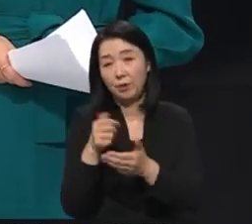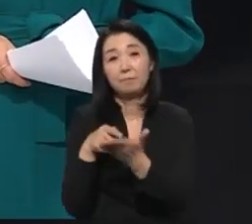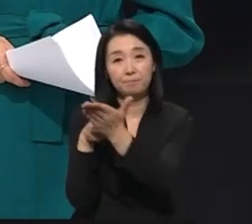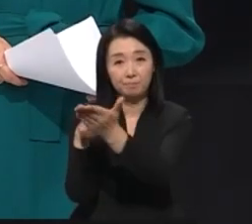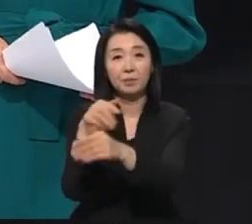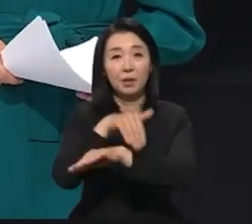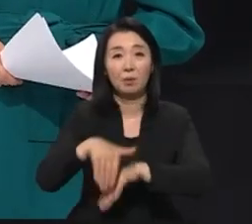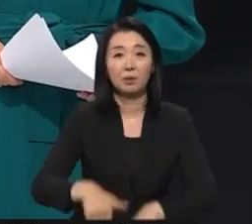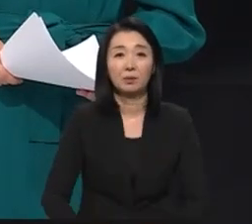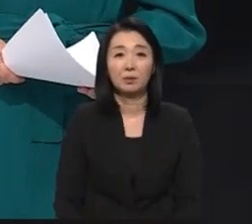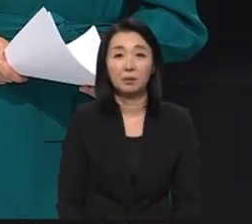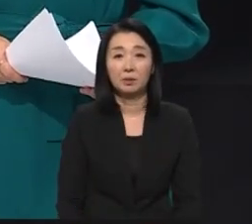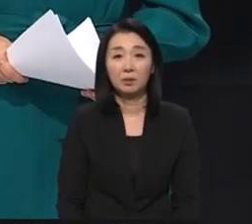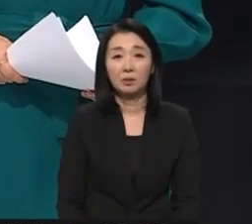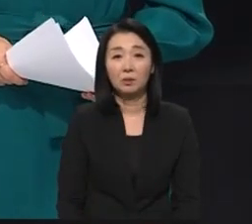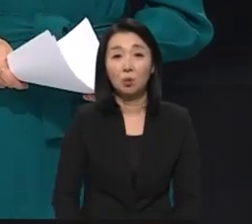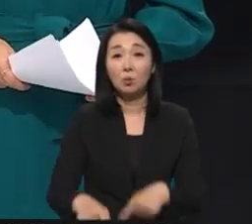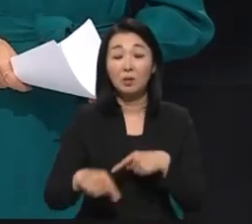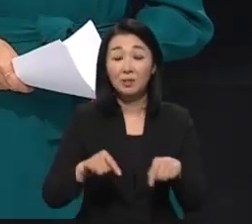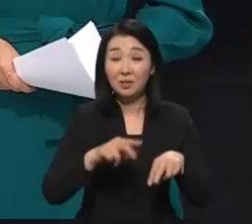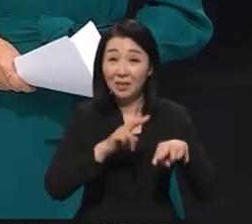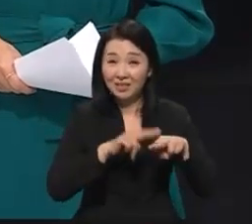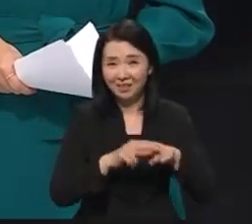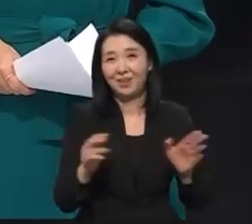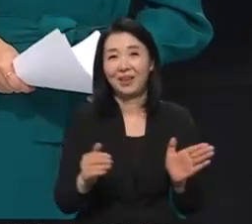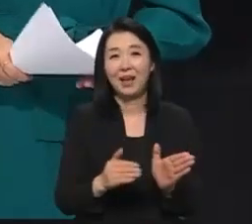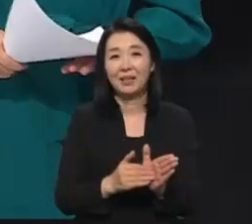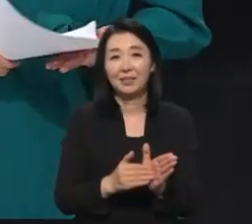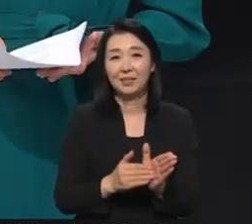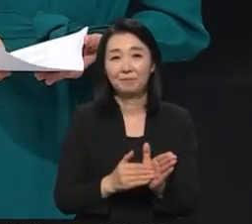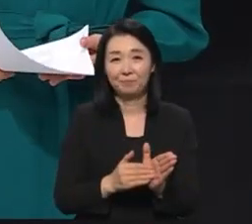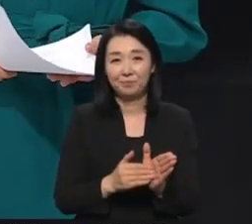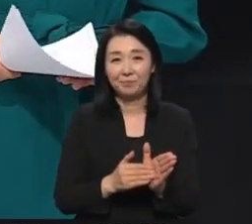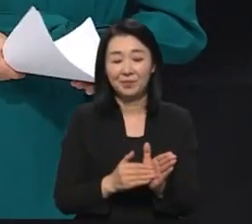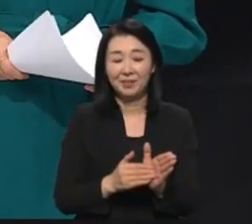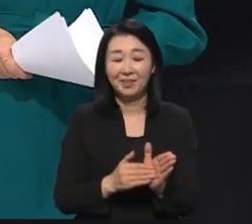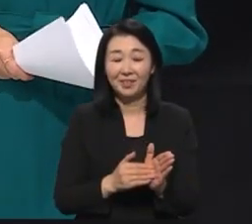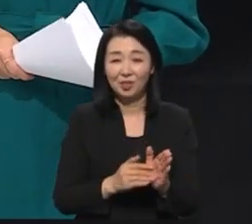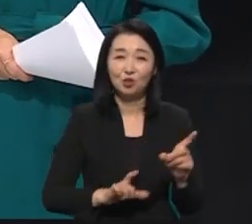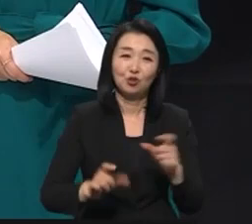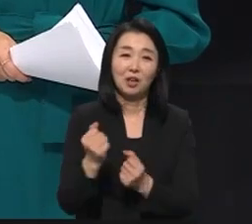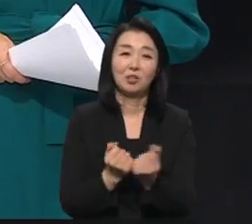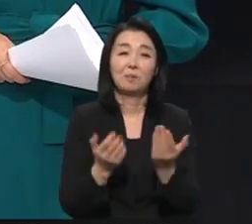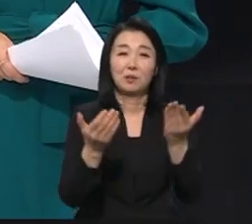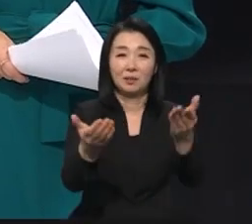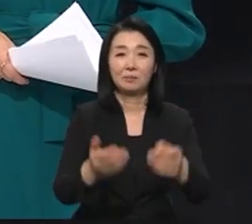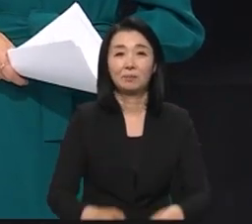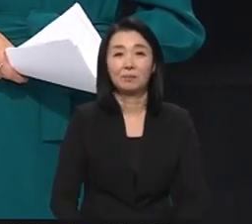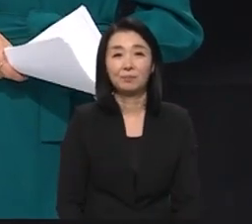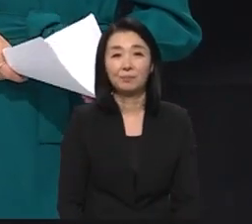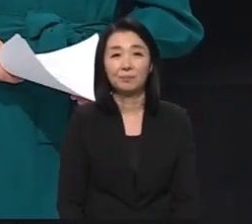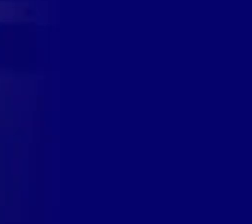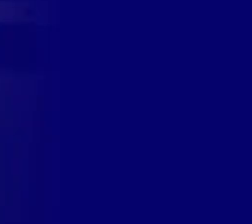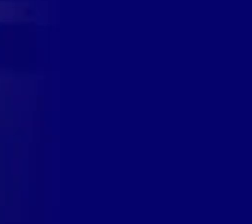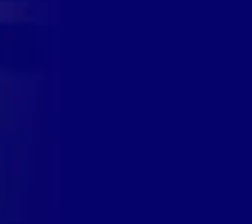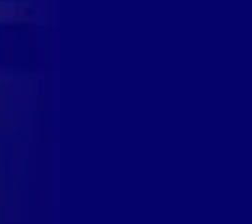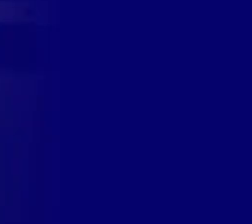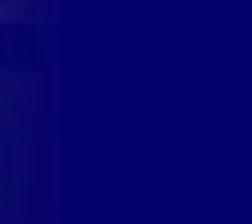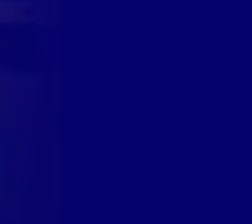예정입니다 오늘의 정치인 해시태그는 여기까지입니다 자리에 들어가서 못다한 정치권 뉴스들 전해드리겠습니다